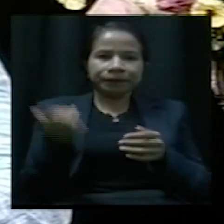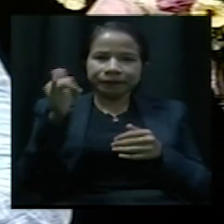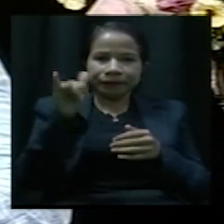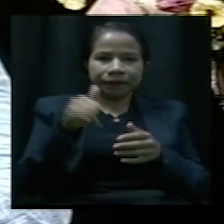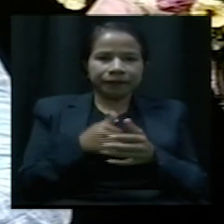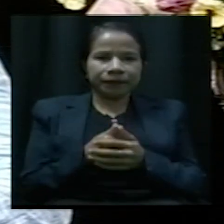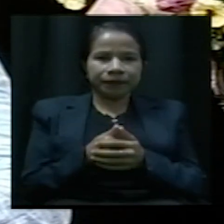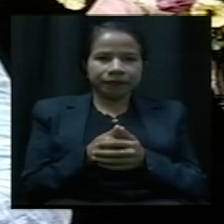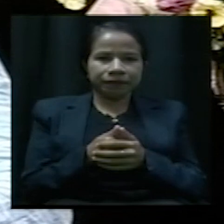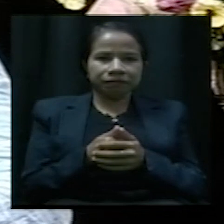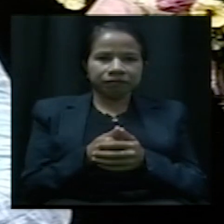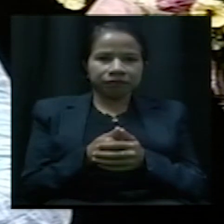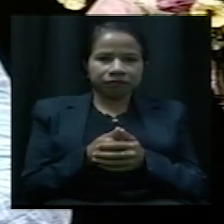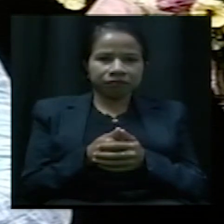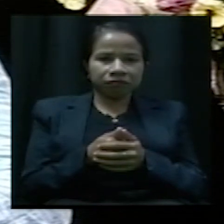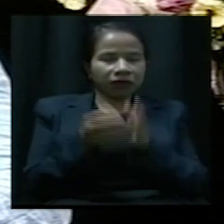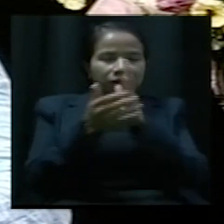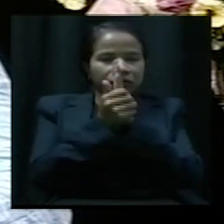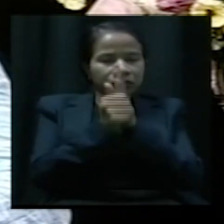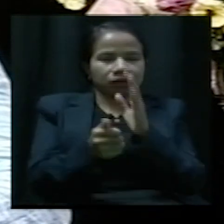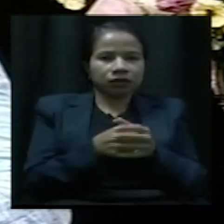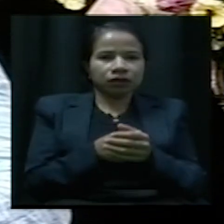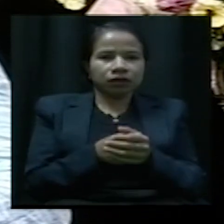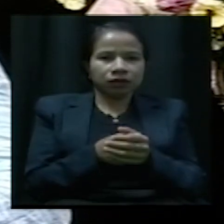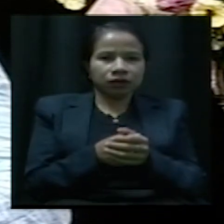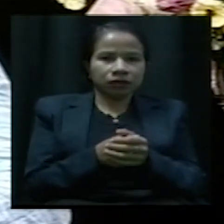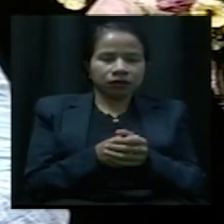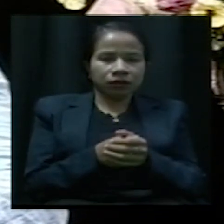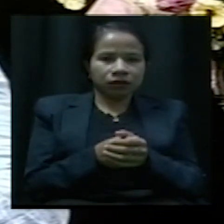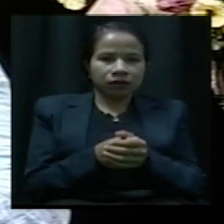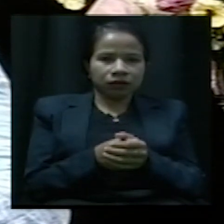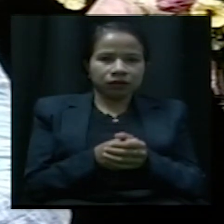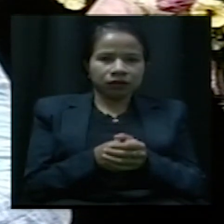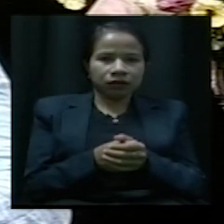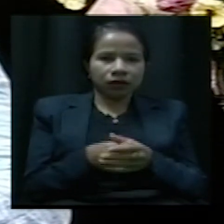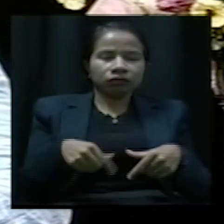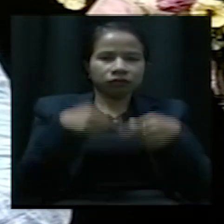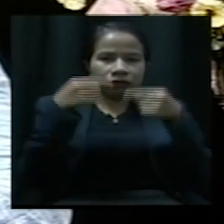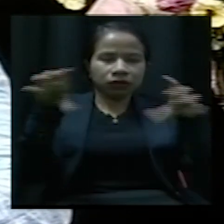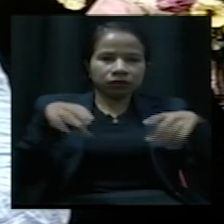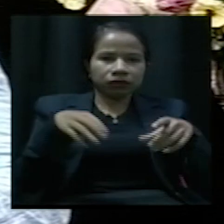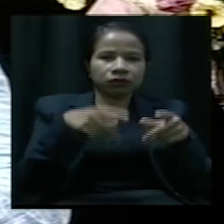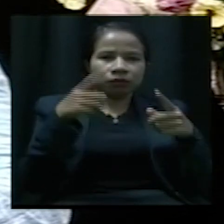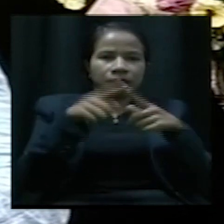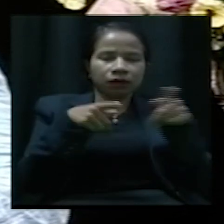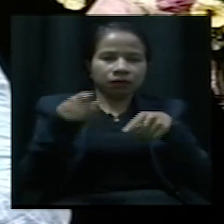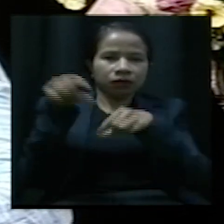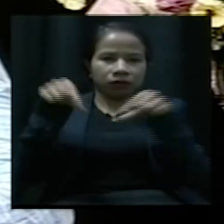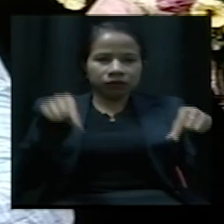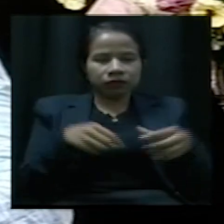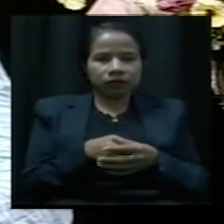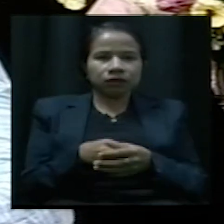empregador sira ne mak ya potensial para tu atu rekuta emang defisiensi para bel basi sisione si sufati